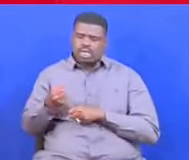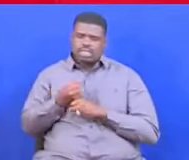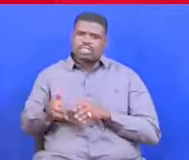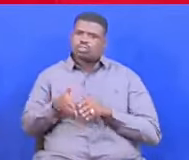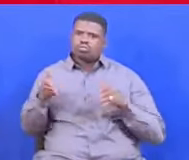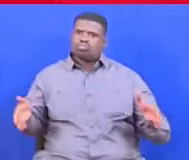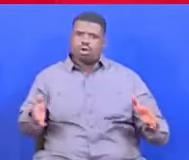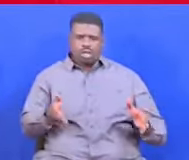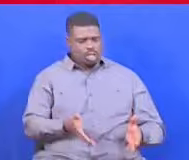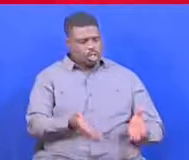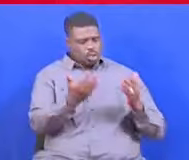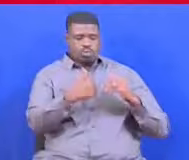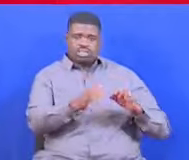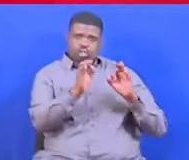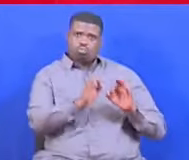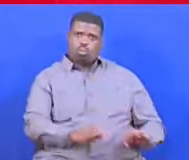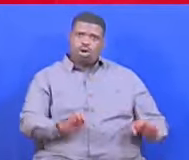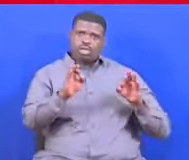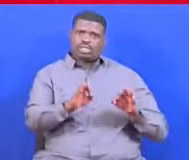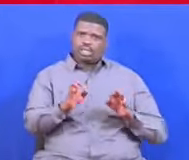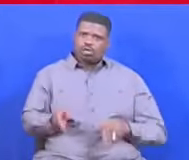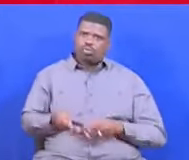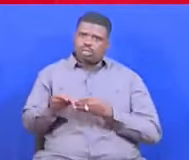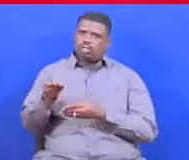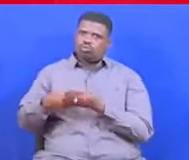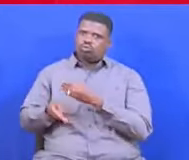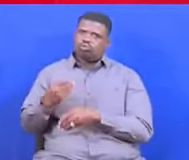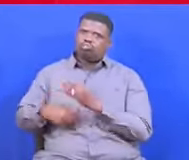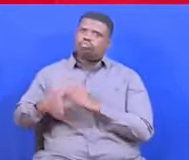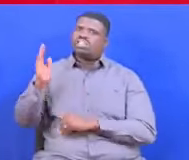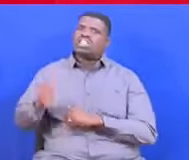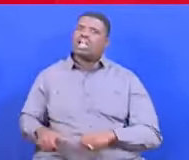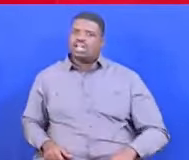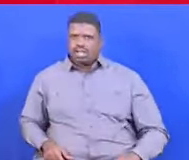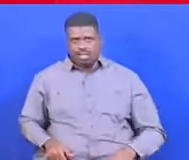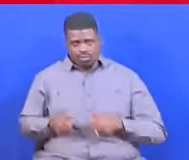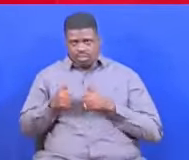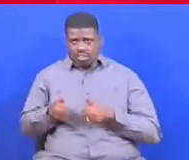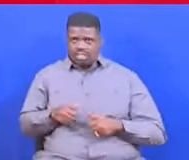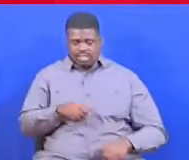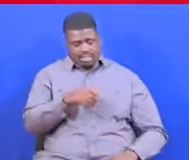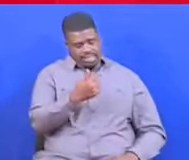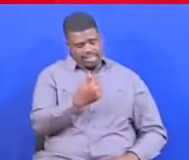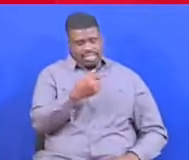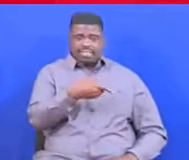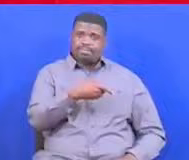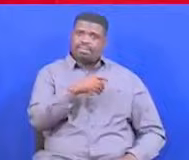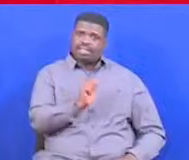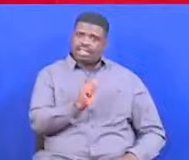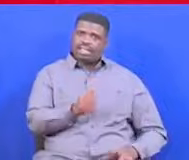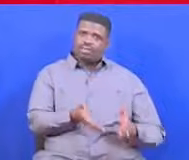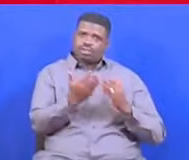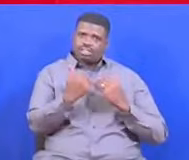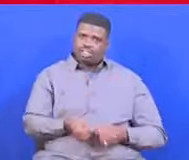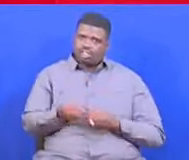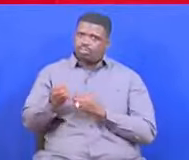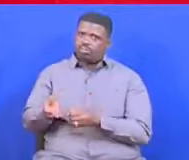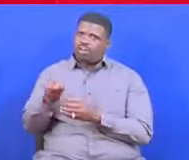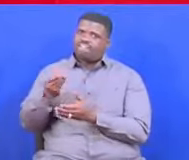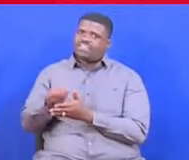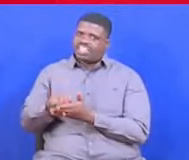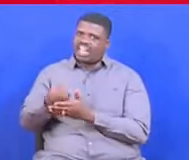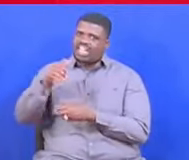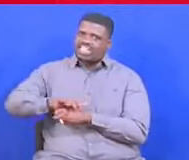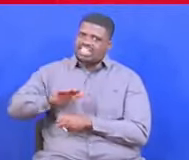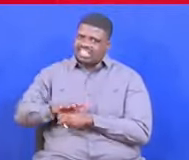ya kuweza kuboresha na kuleta uchumi wa ziada. Na tunategemea TPA ikiwezeshwa na kupewa fungu la kutosha,